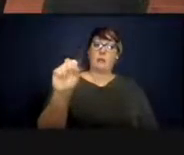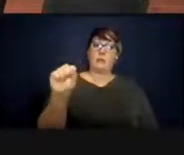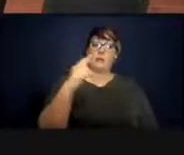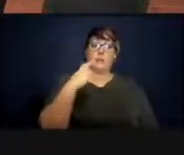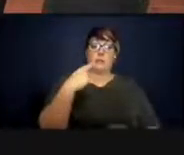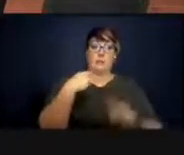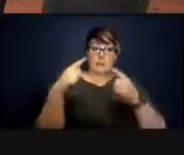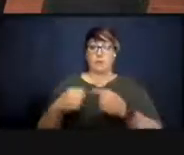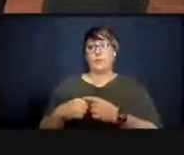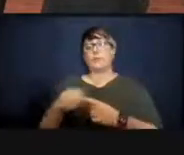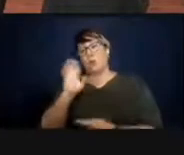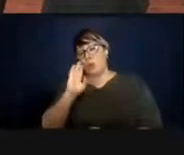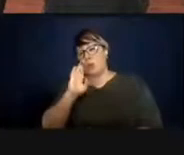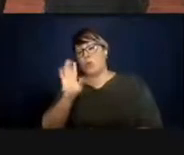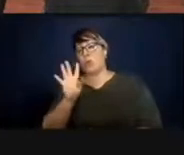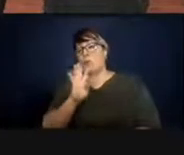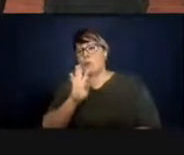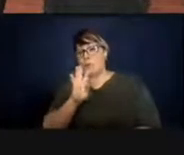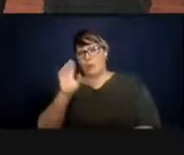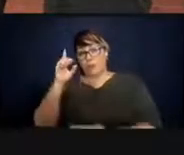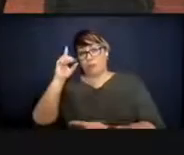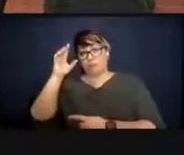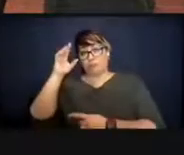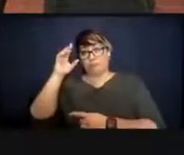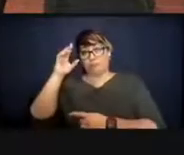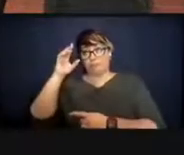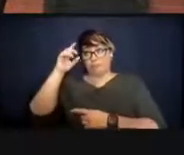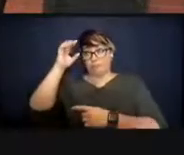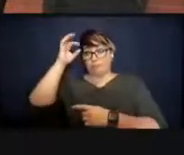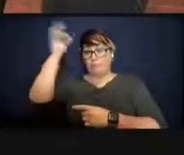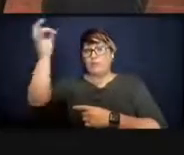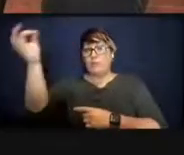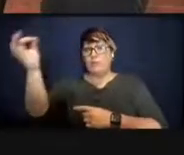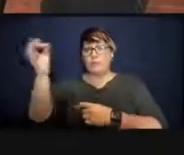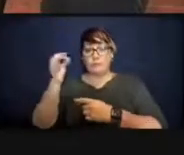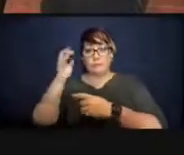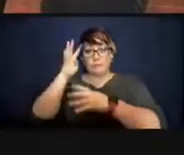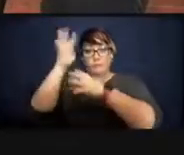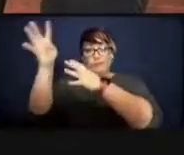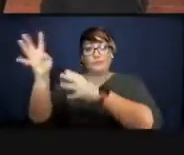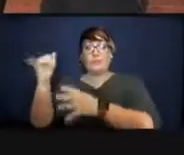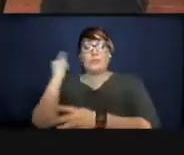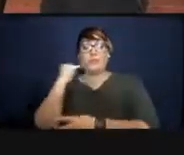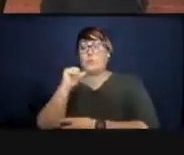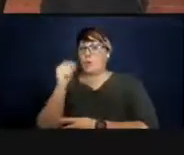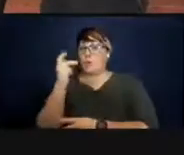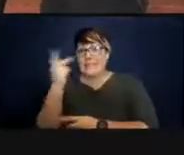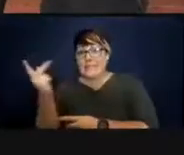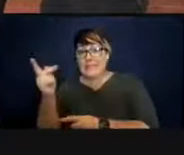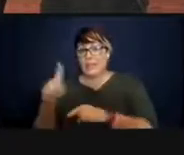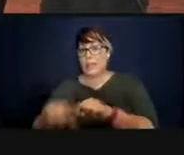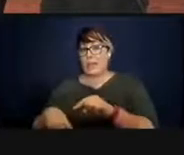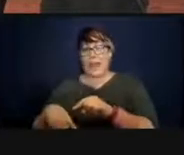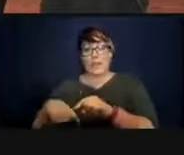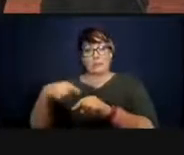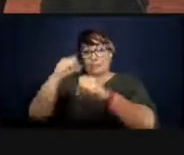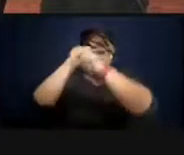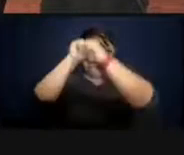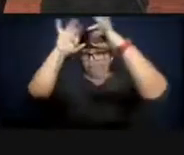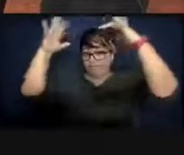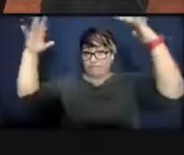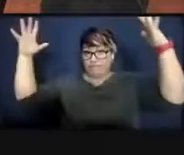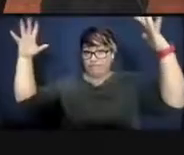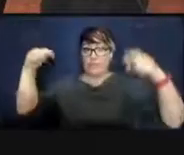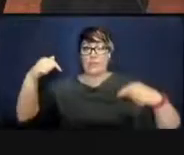Unajua, unazungumza kuhusu ndoto, kwamba ikiwa uwezi kuona